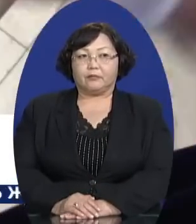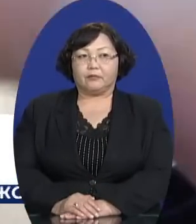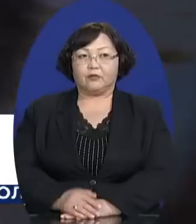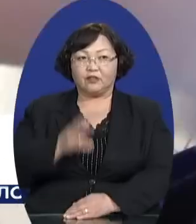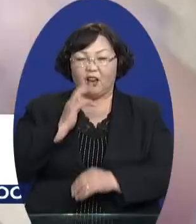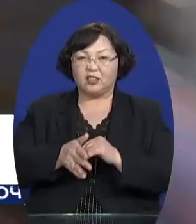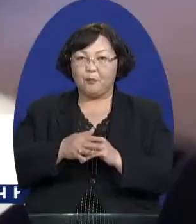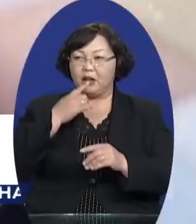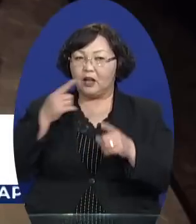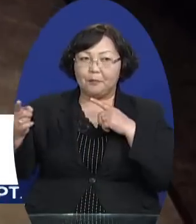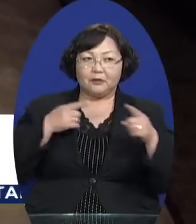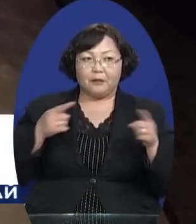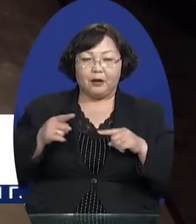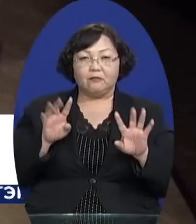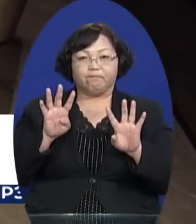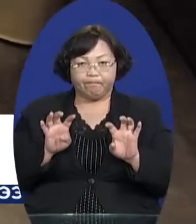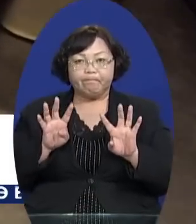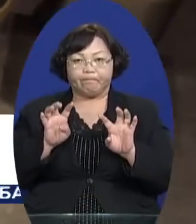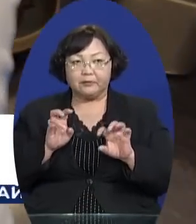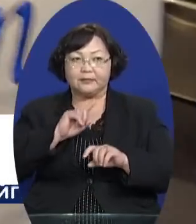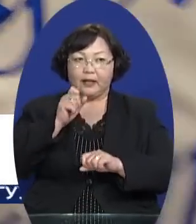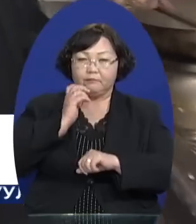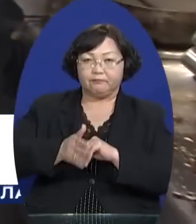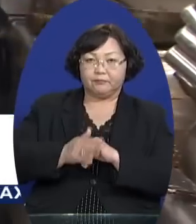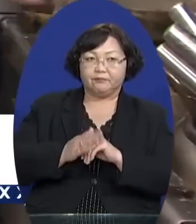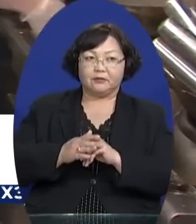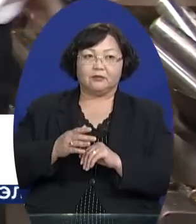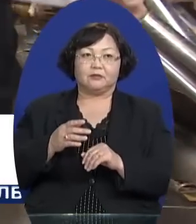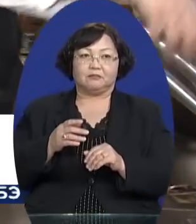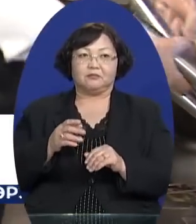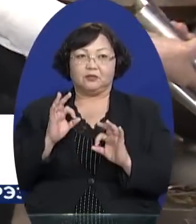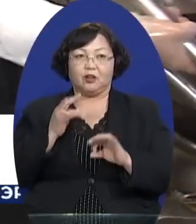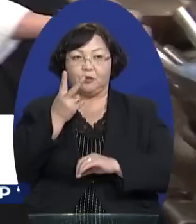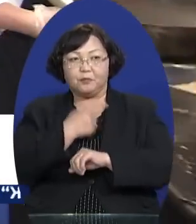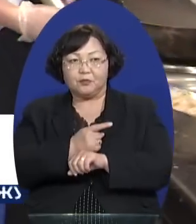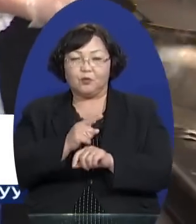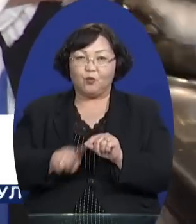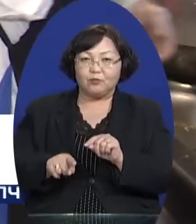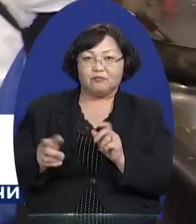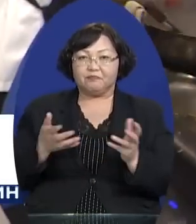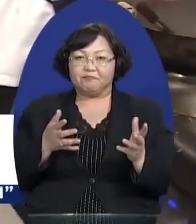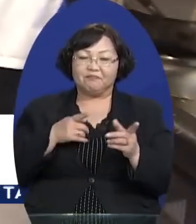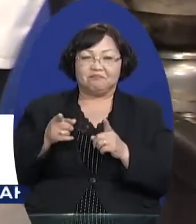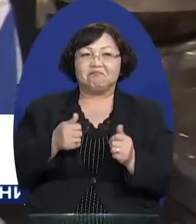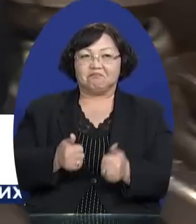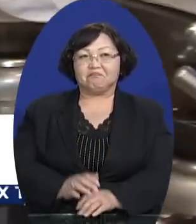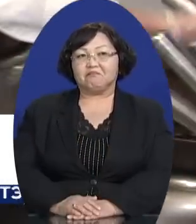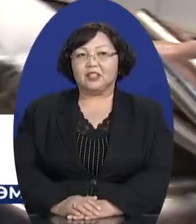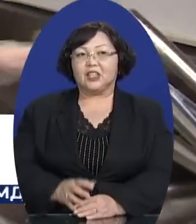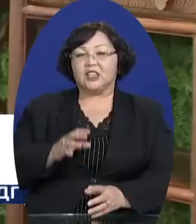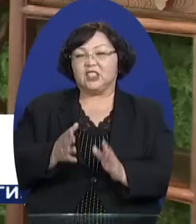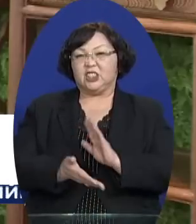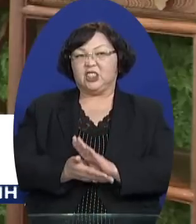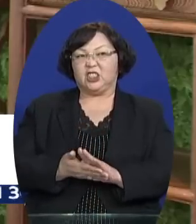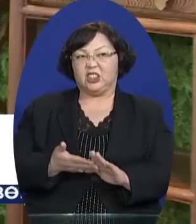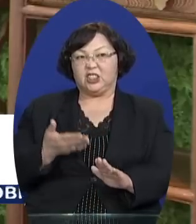надад бас өгдөг үү? 2 минут чек. Окей, гуд. За, тэгтээ. Напа орчин үед дэлхийд аяар бас тогоочийн